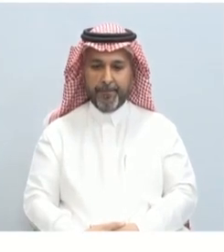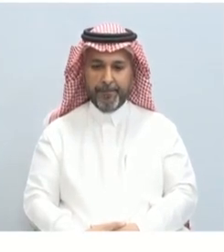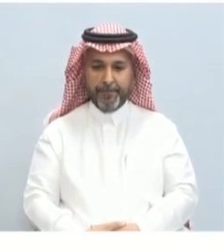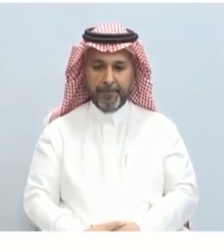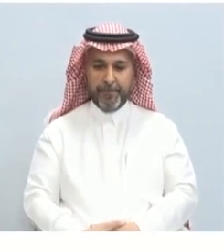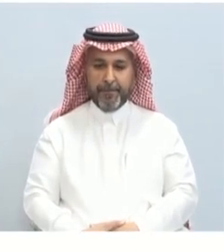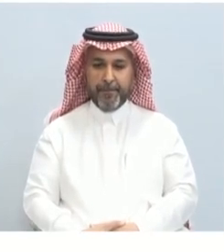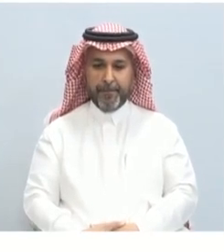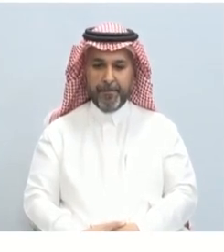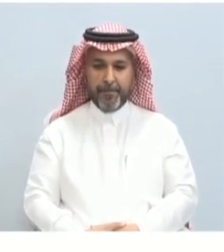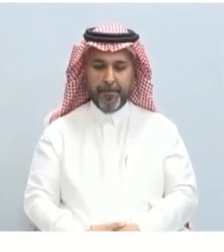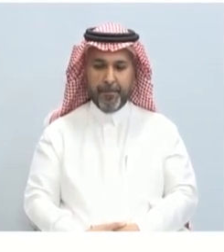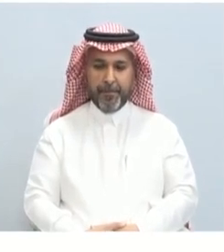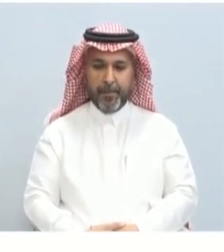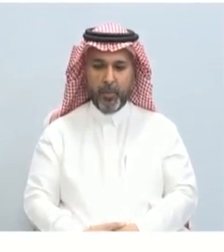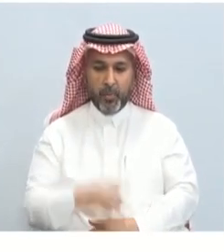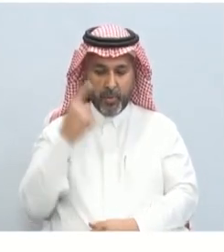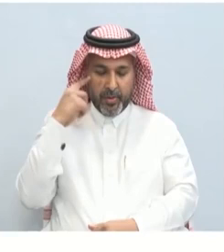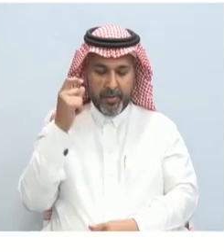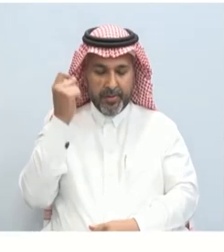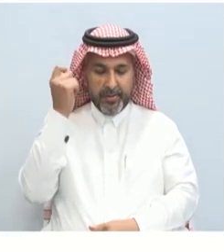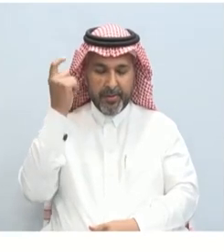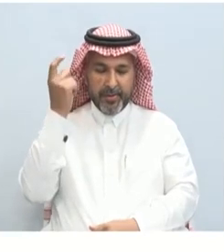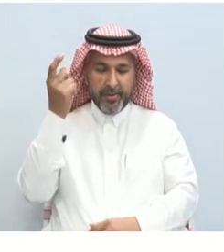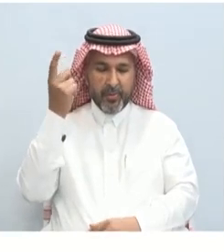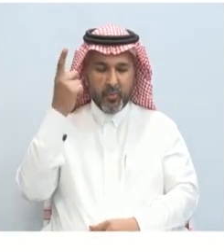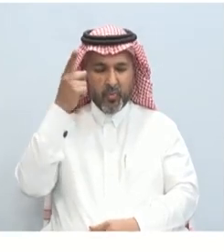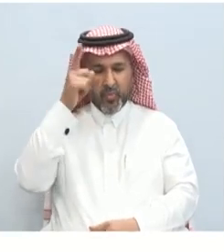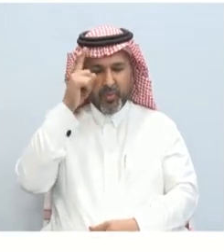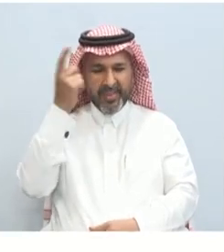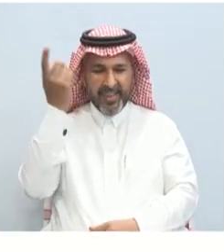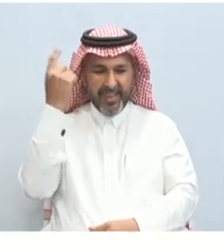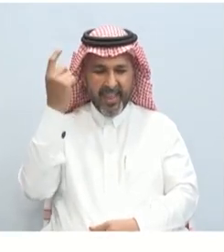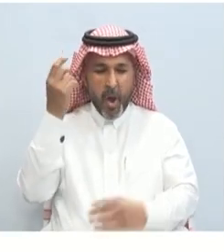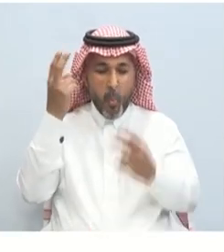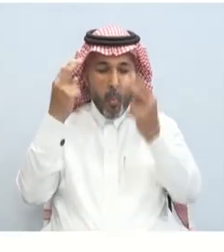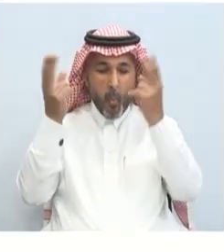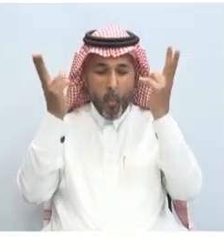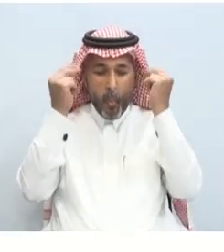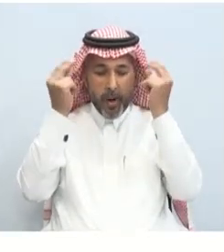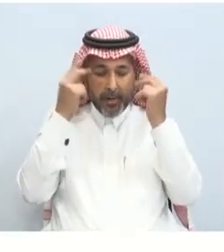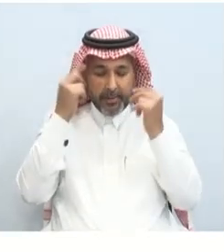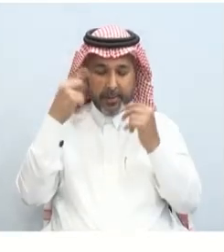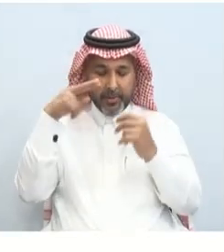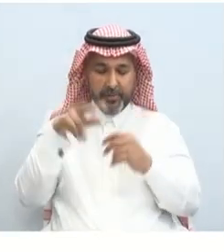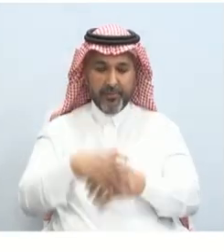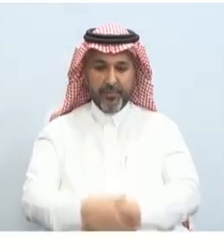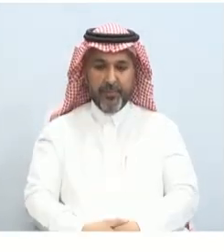لدينا فقره اتذكر نقرا القضايا المتقابل المتقابله هي